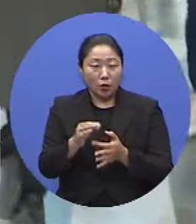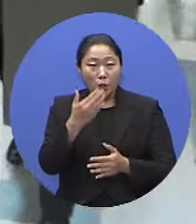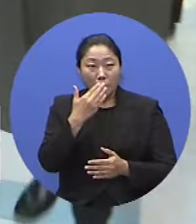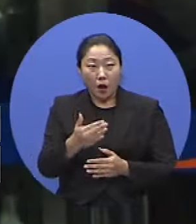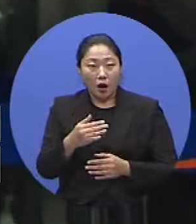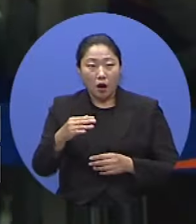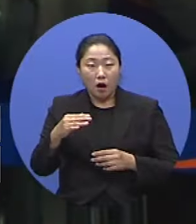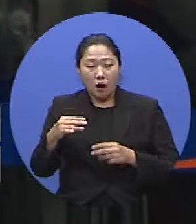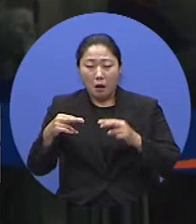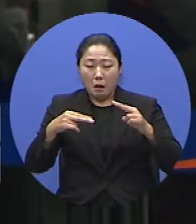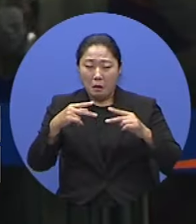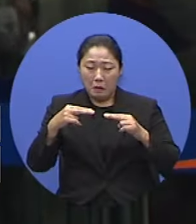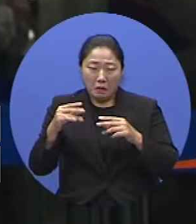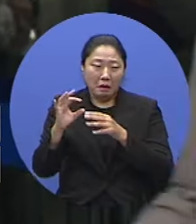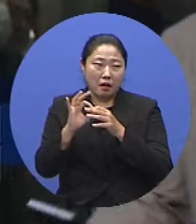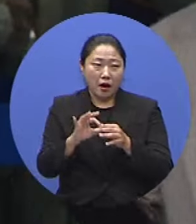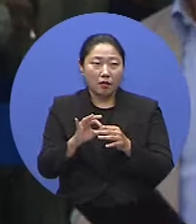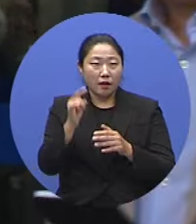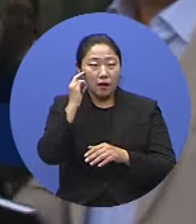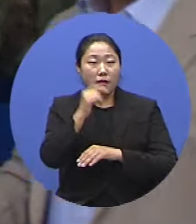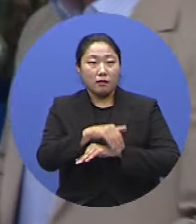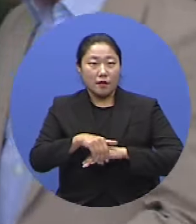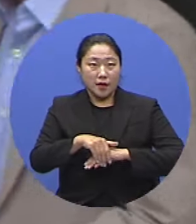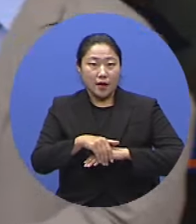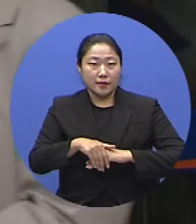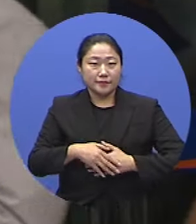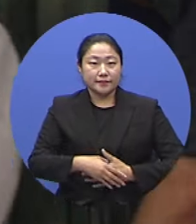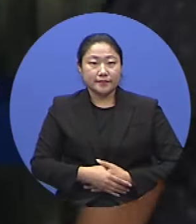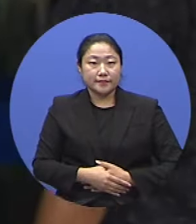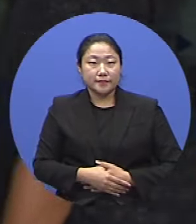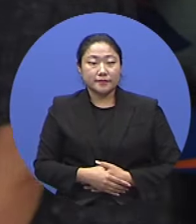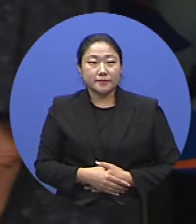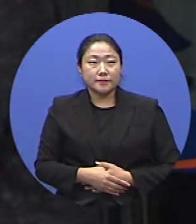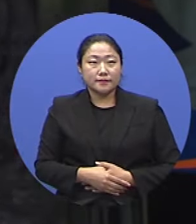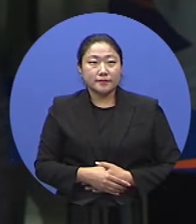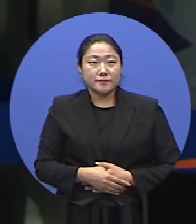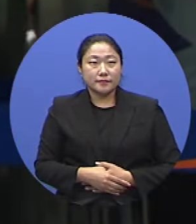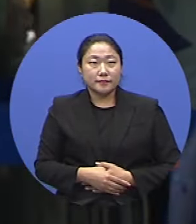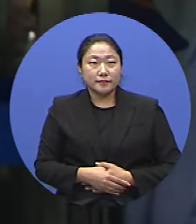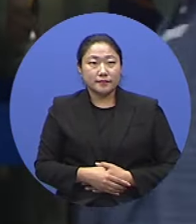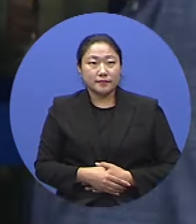법적 공방은 더욱 장기화할 전망입니다. JTV 뉴스 김학준입니다.